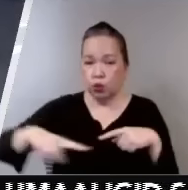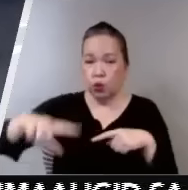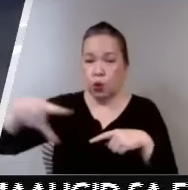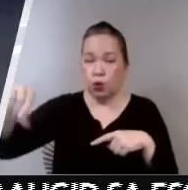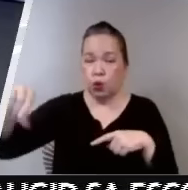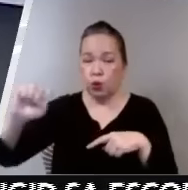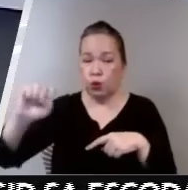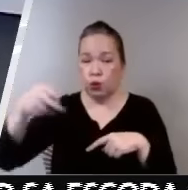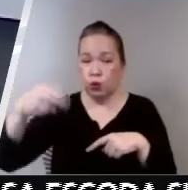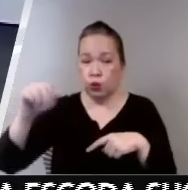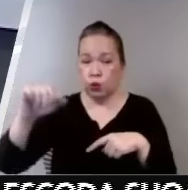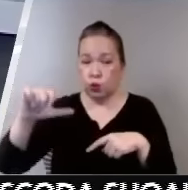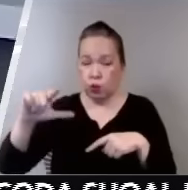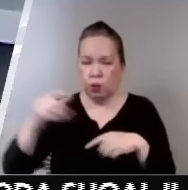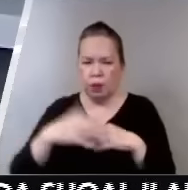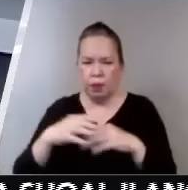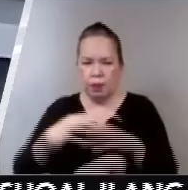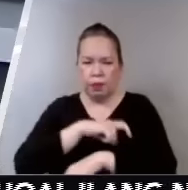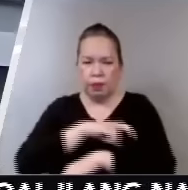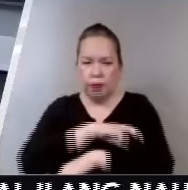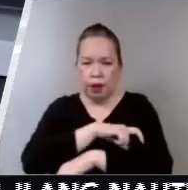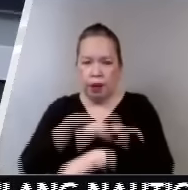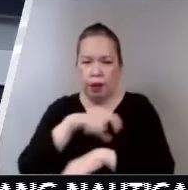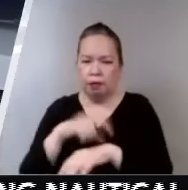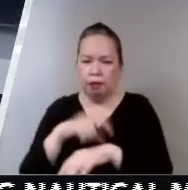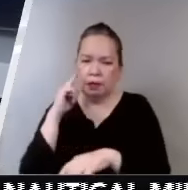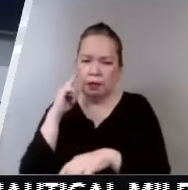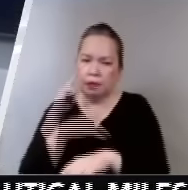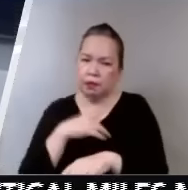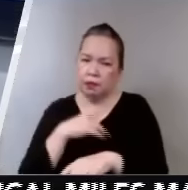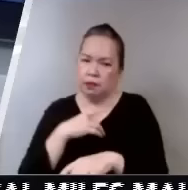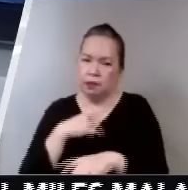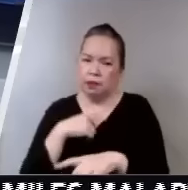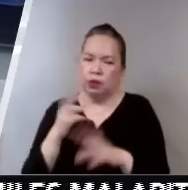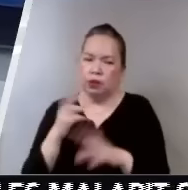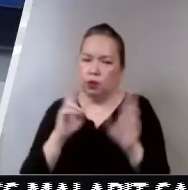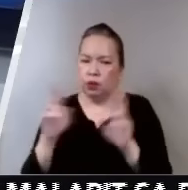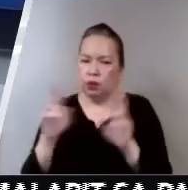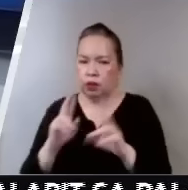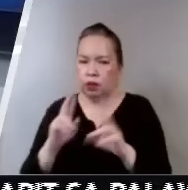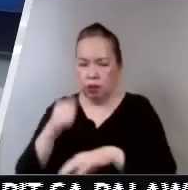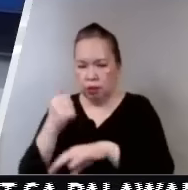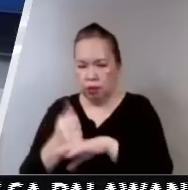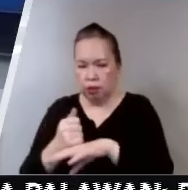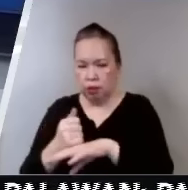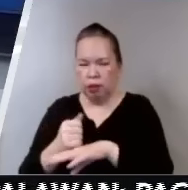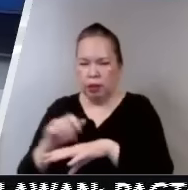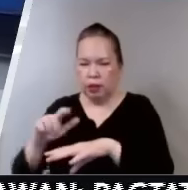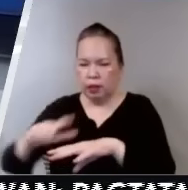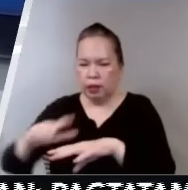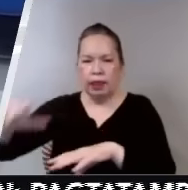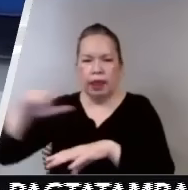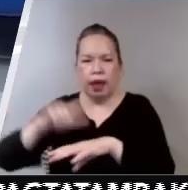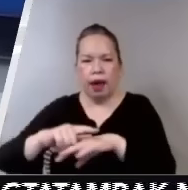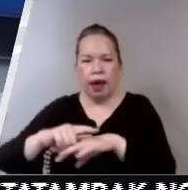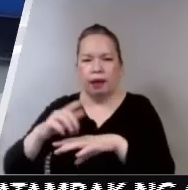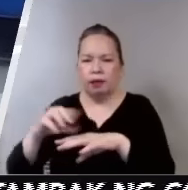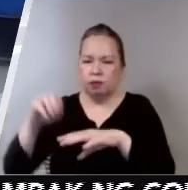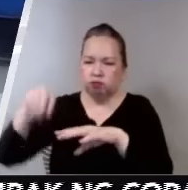Coast Guard. Posibleng paghahanda sa pagtatayo ng artificial island ang pagtatambak ng patay na coral sang China malapit